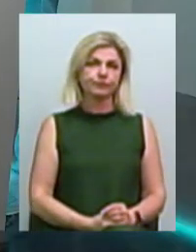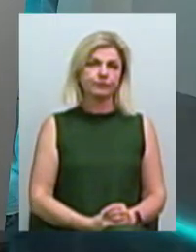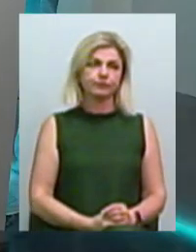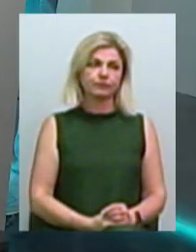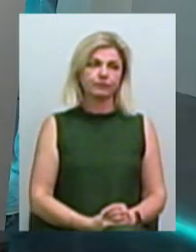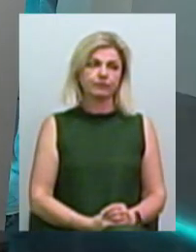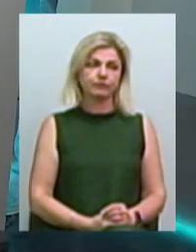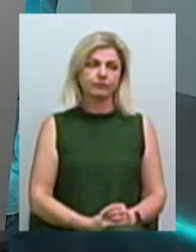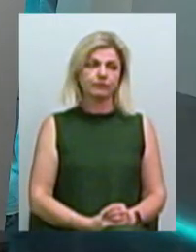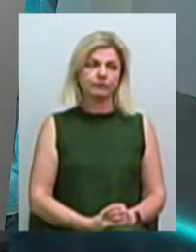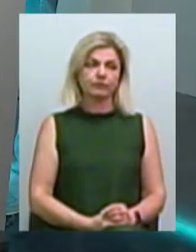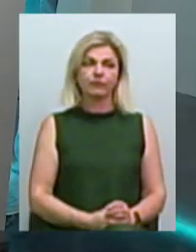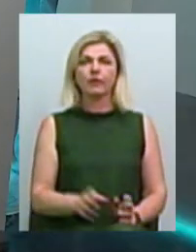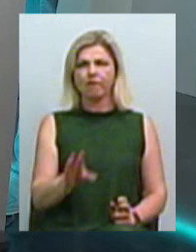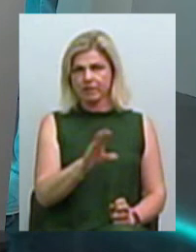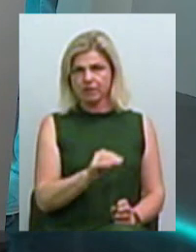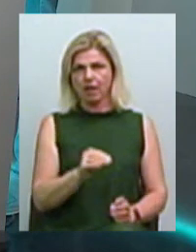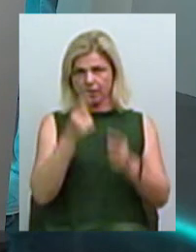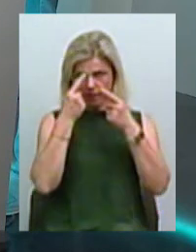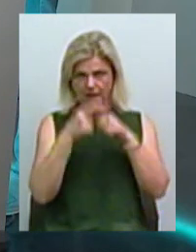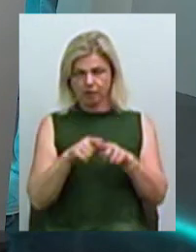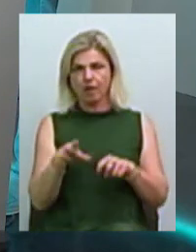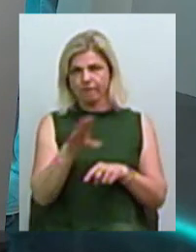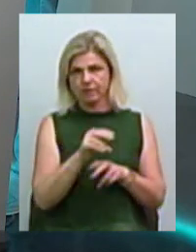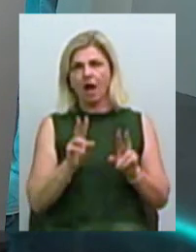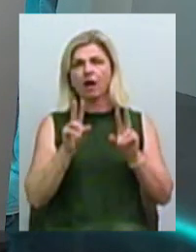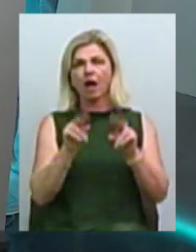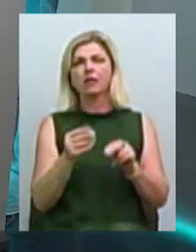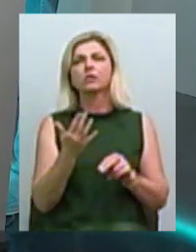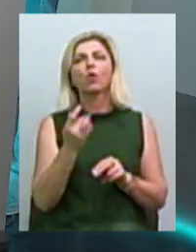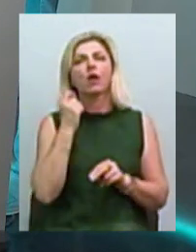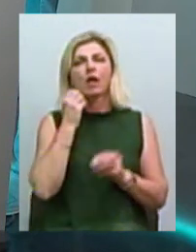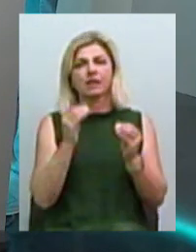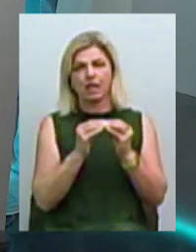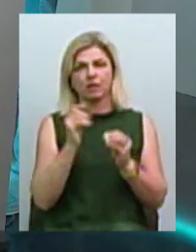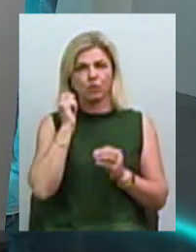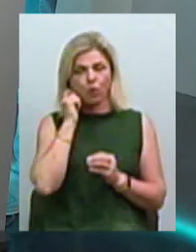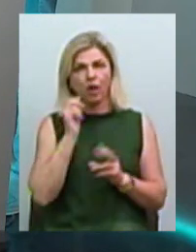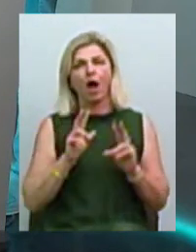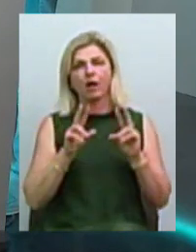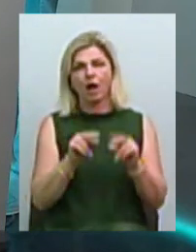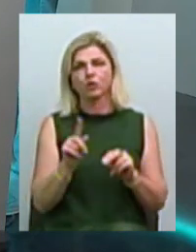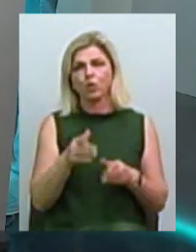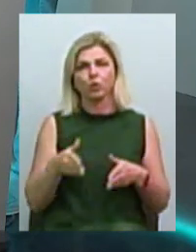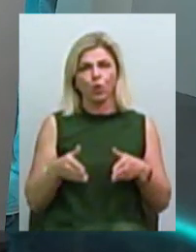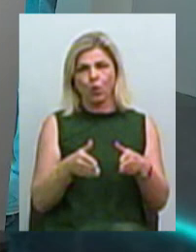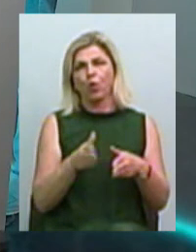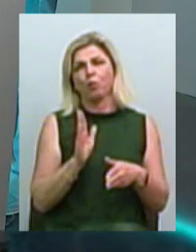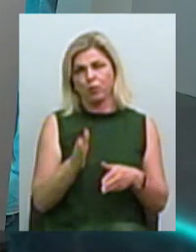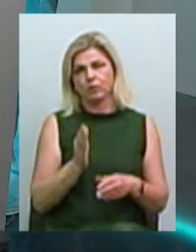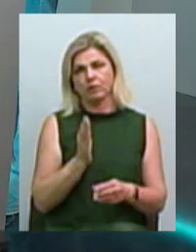Угу. Ну, все за технологією, тобто це гарантія на скільки років, нагадаєте? 10 років. 10 років гарантія, що дорога простоїть